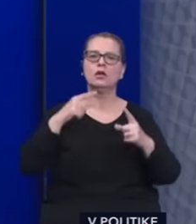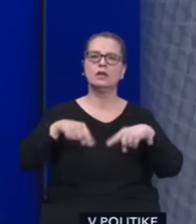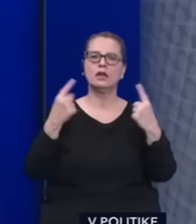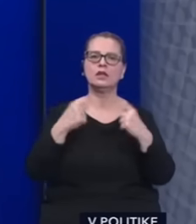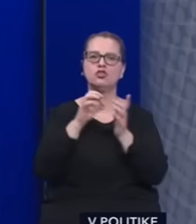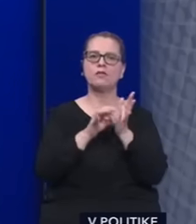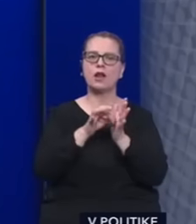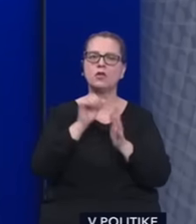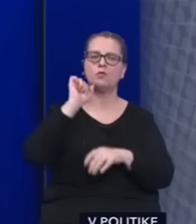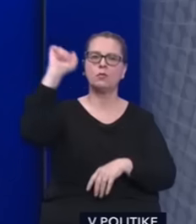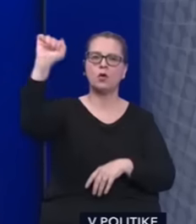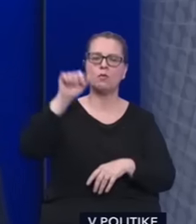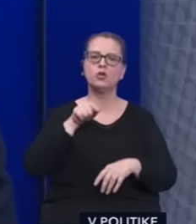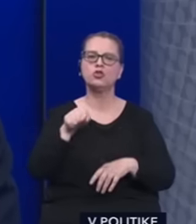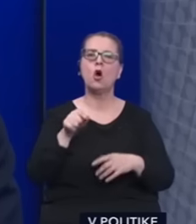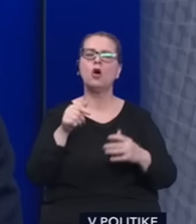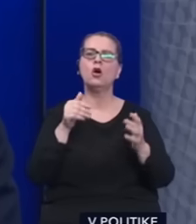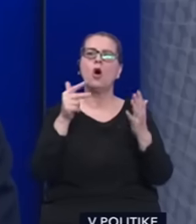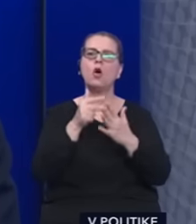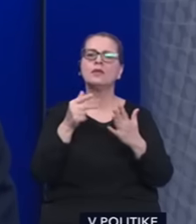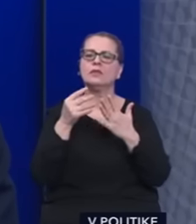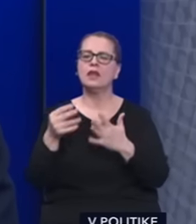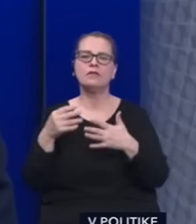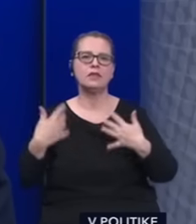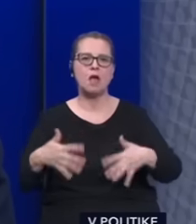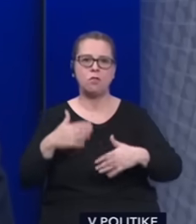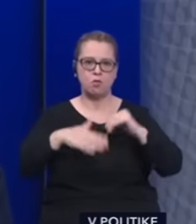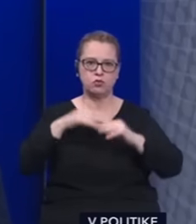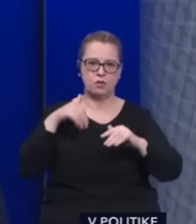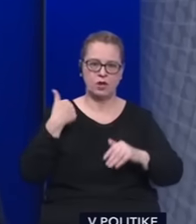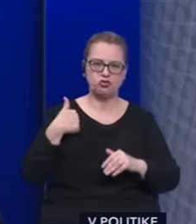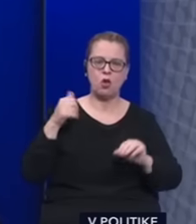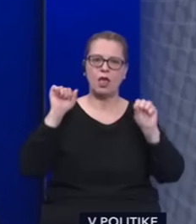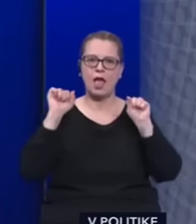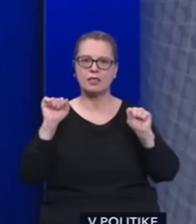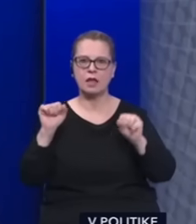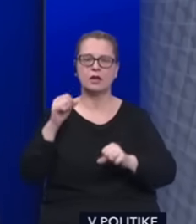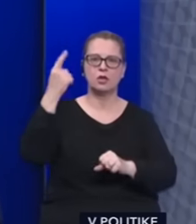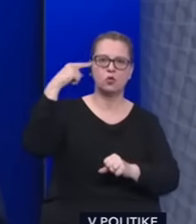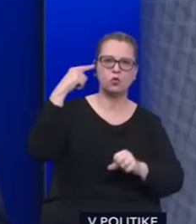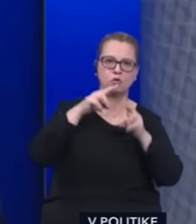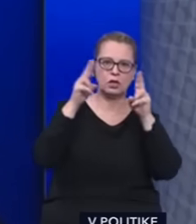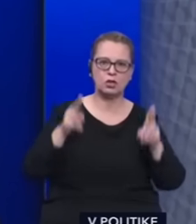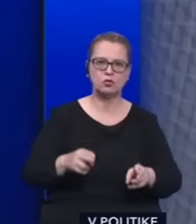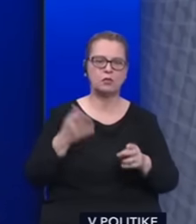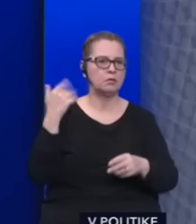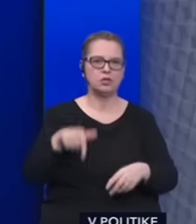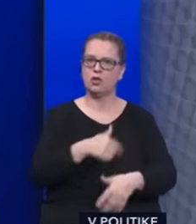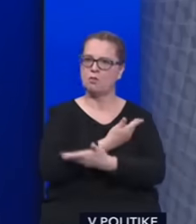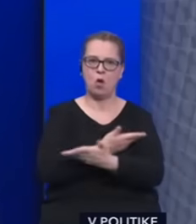komunizmu. Do 89. keby neboli budované školy, energetika, kultúrne domy, nebolo by tu